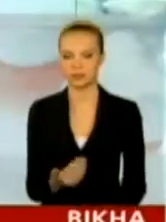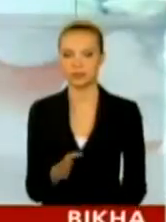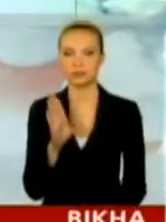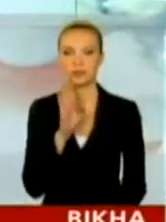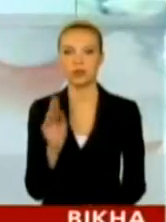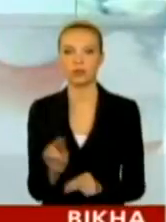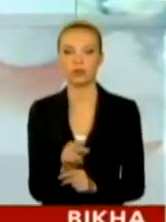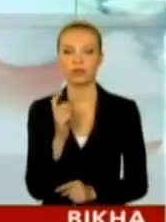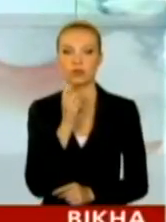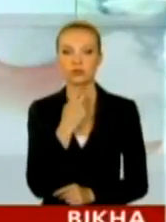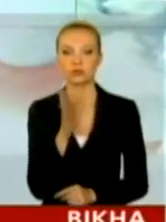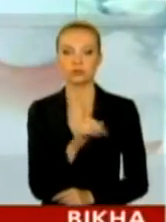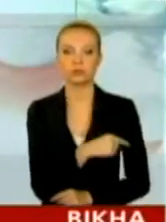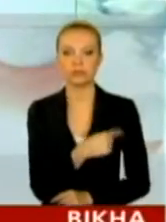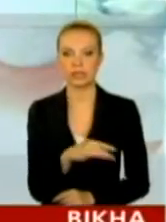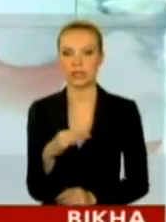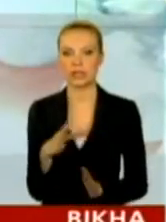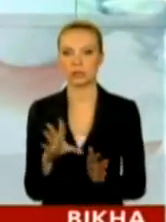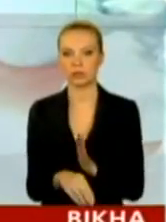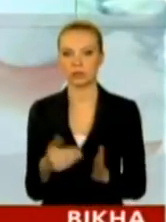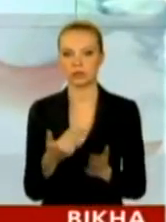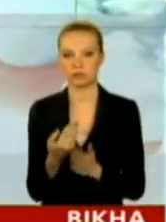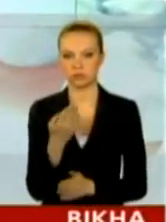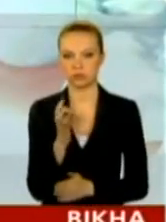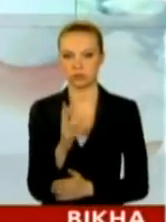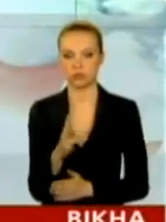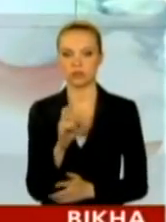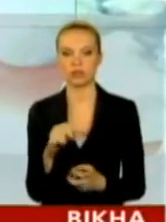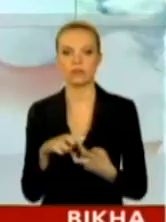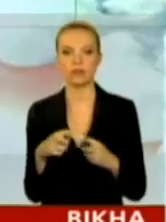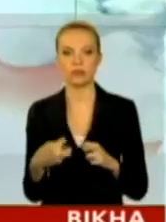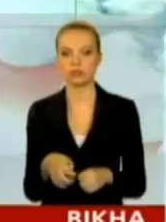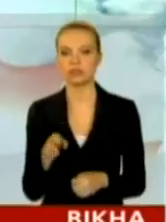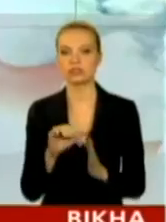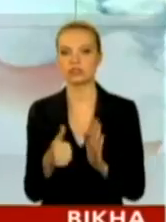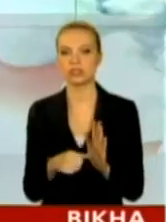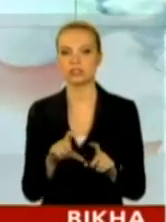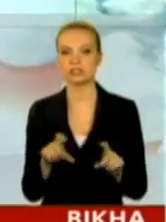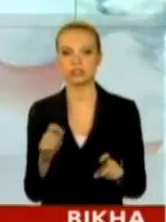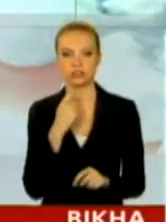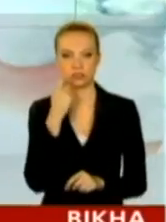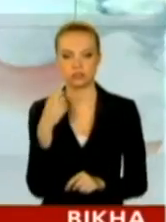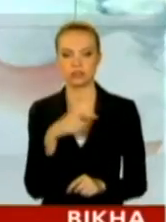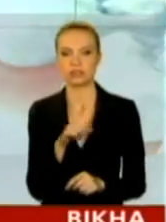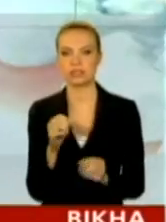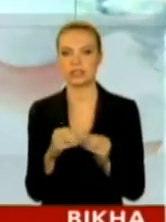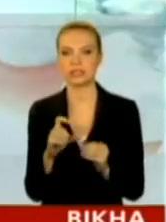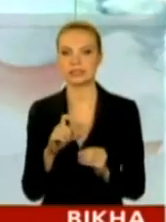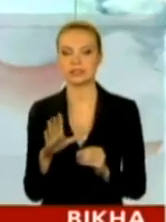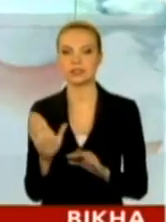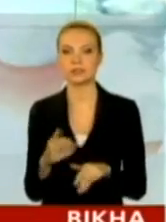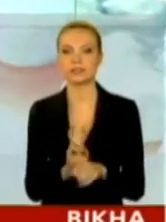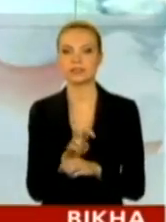Вона полікувала зуби у лікаря і померла від анафілактичного шоку. На Франківщині 16-річній школярці за 10 хвилин після